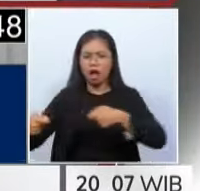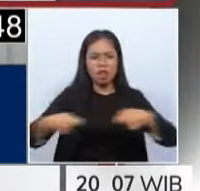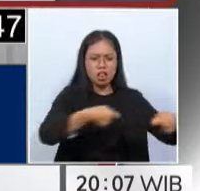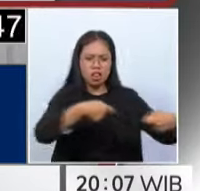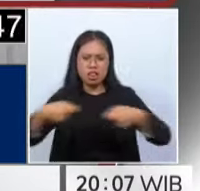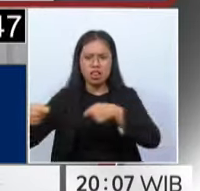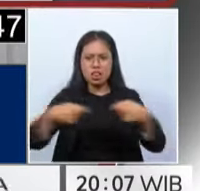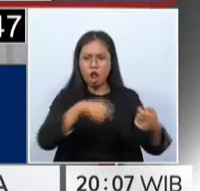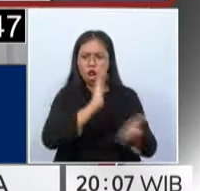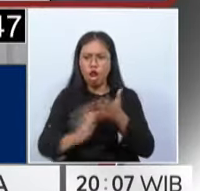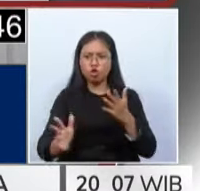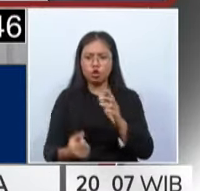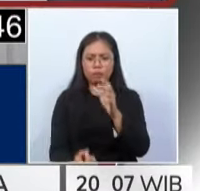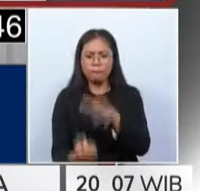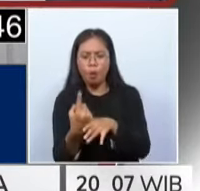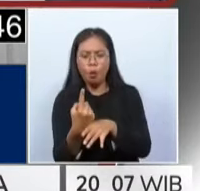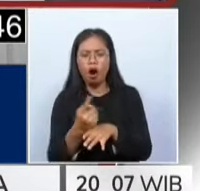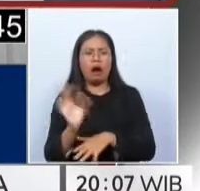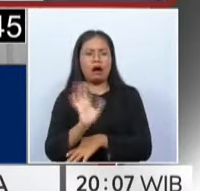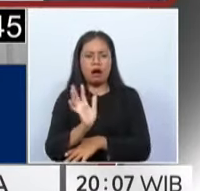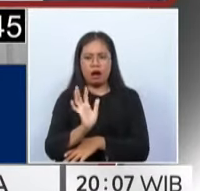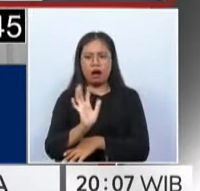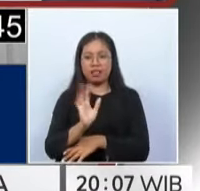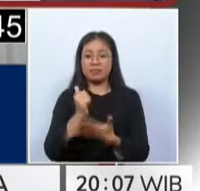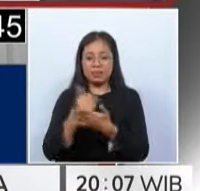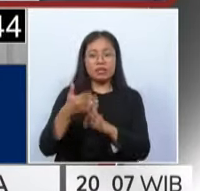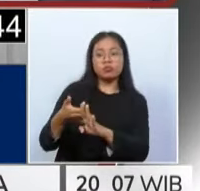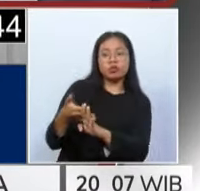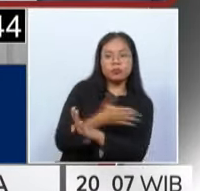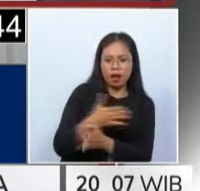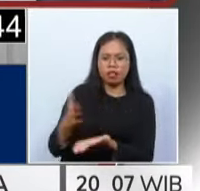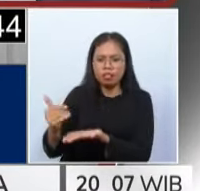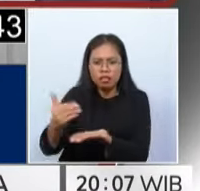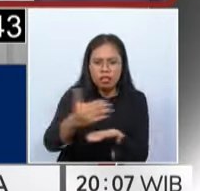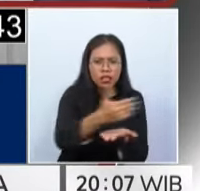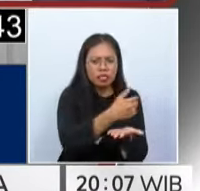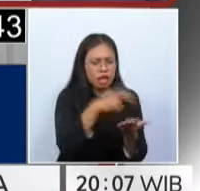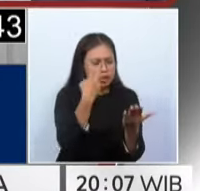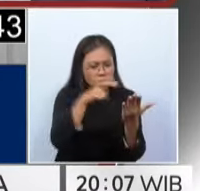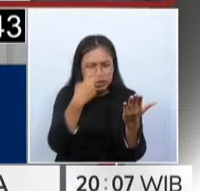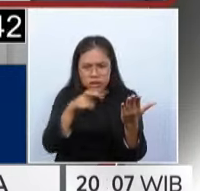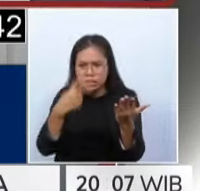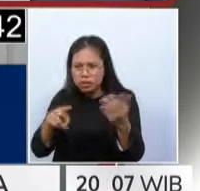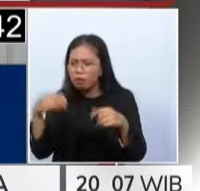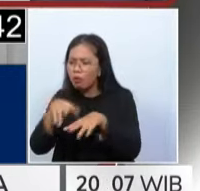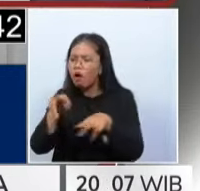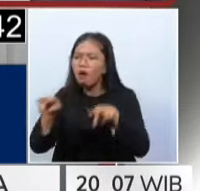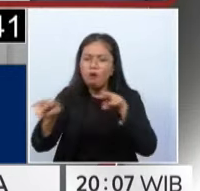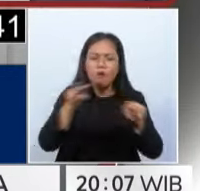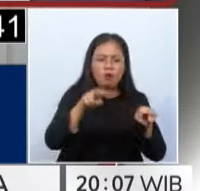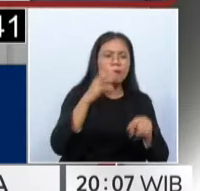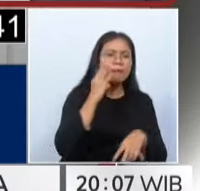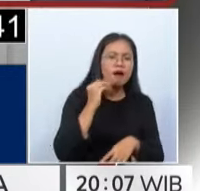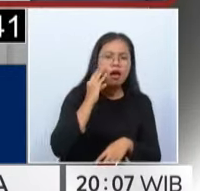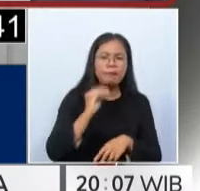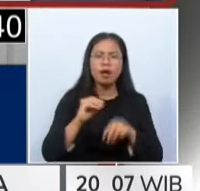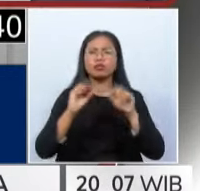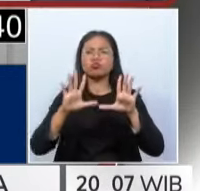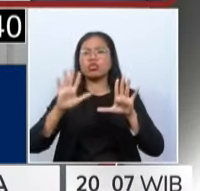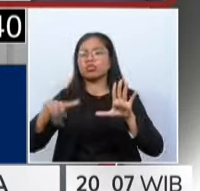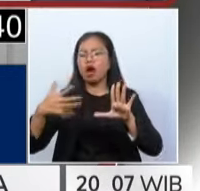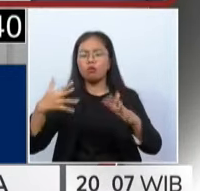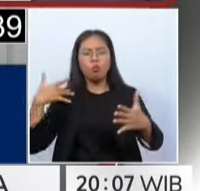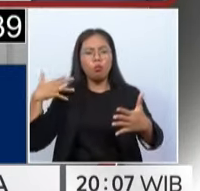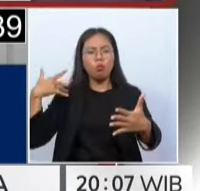dari langit karena kami sudah baca datanya kami melihat praktiknya pengalaman kami 10 tahun di DPR dan